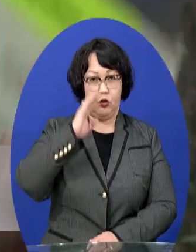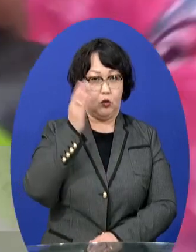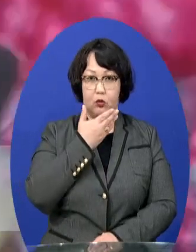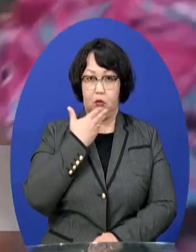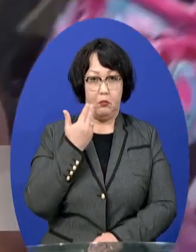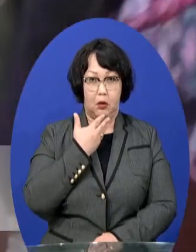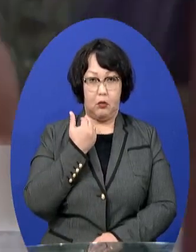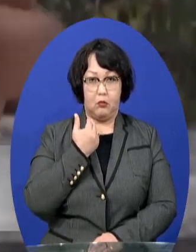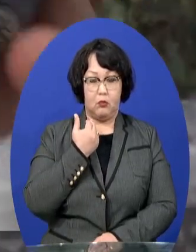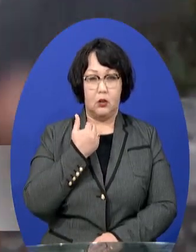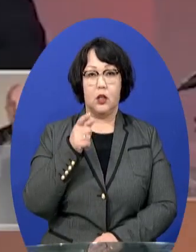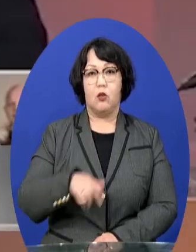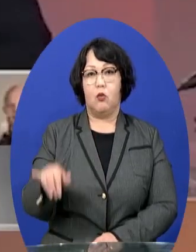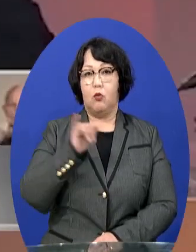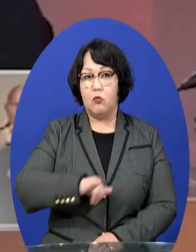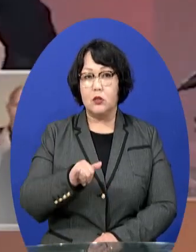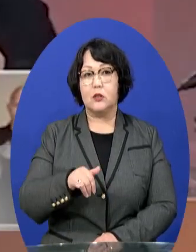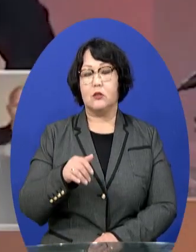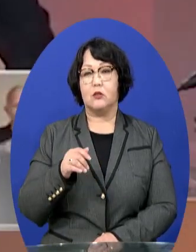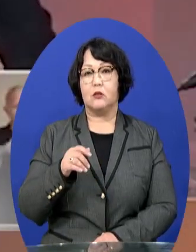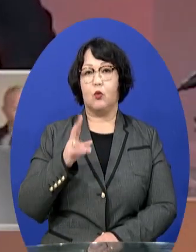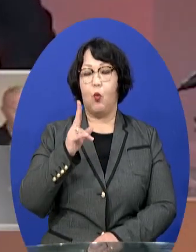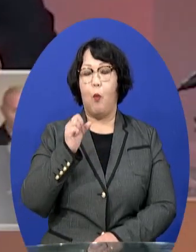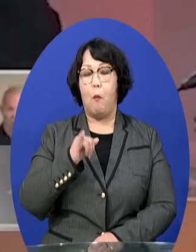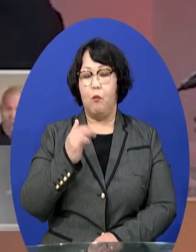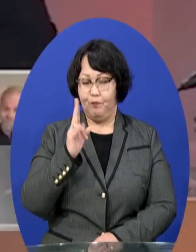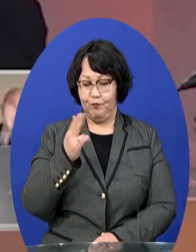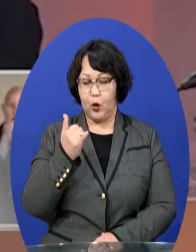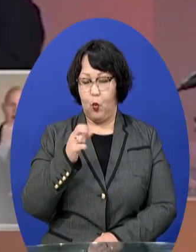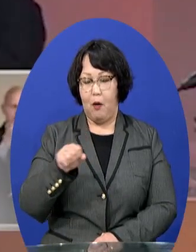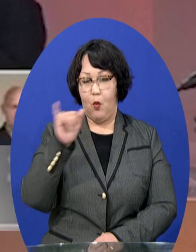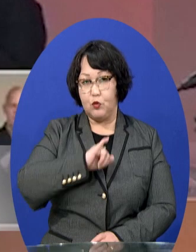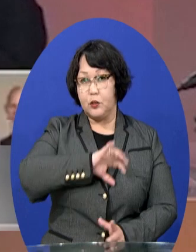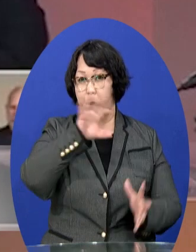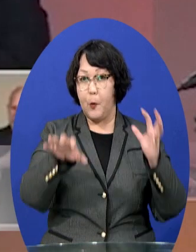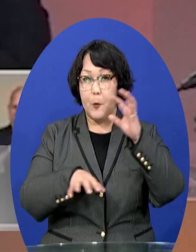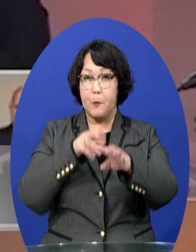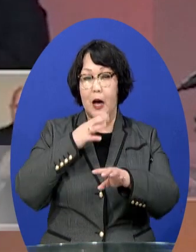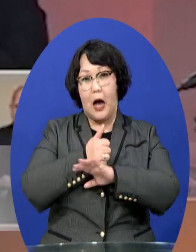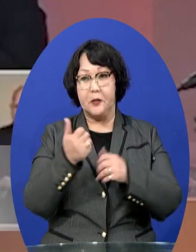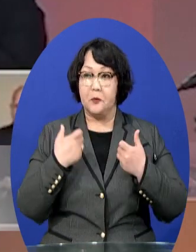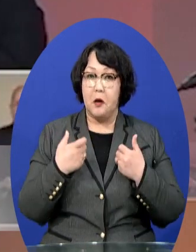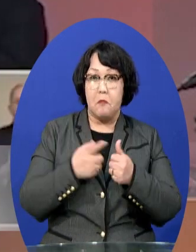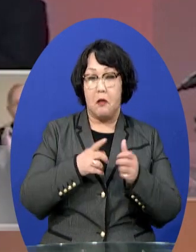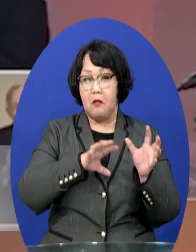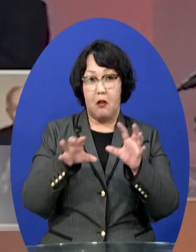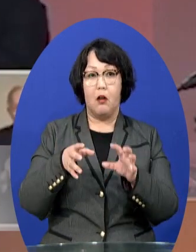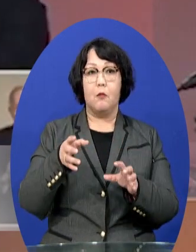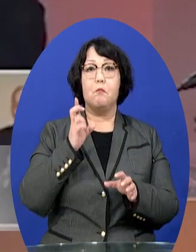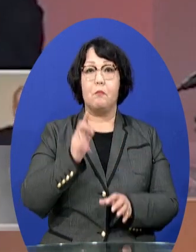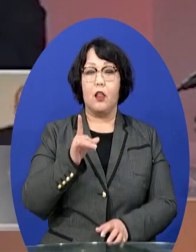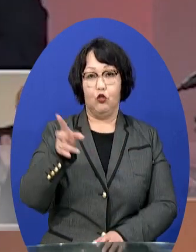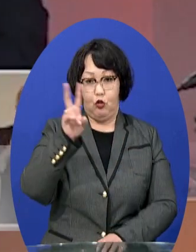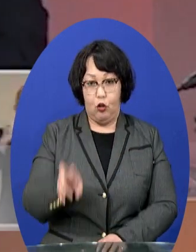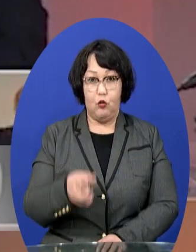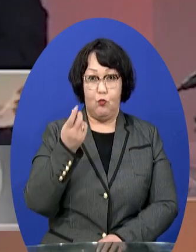байна. Тиймээс тус улсыг зорин очихоо гадаадын аялагч, жуулчид ирэх даваа гарагаас бидэд байгаа долларын бэлэн мөнгөө